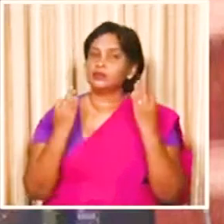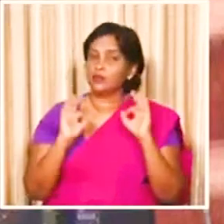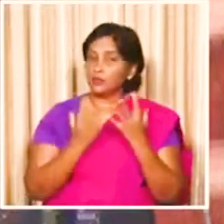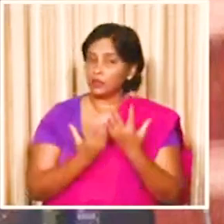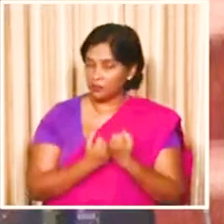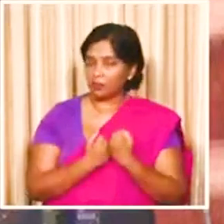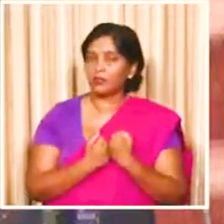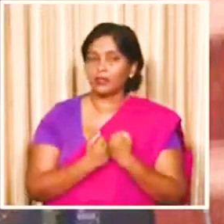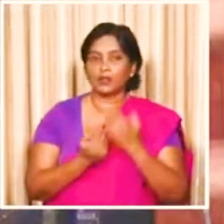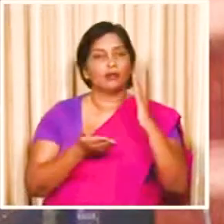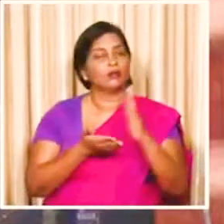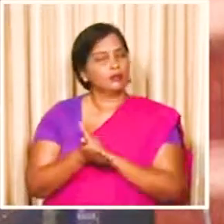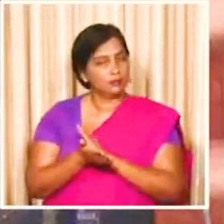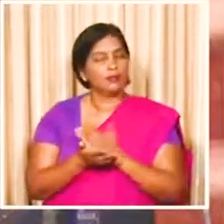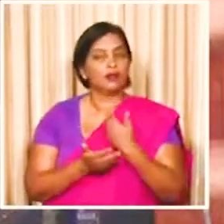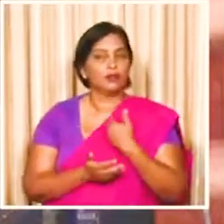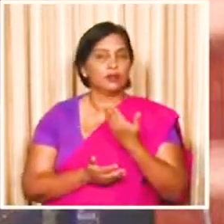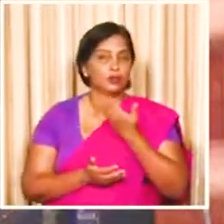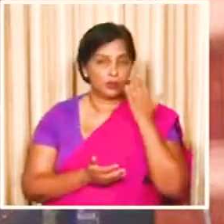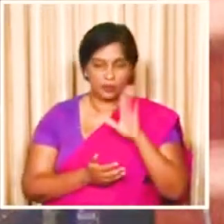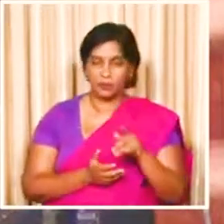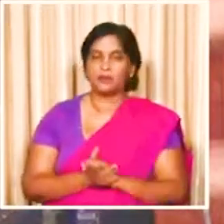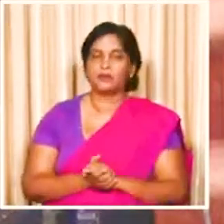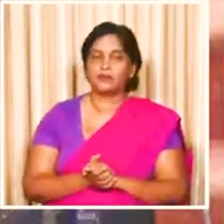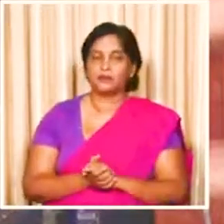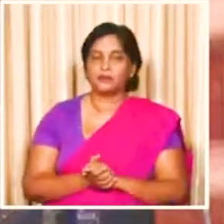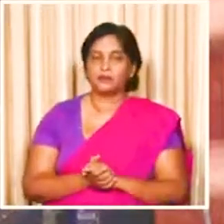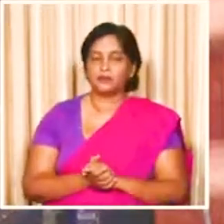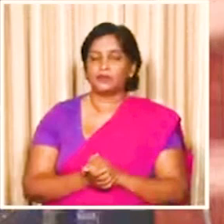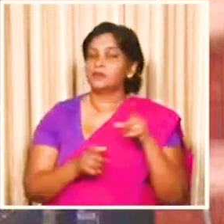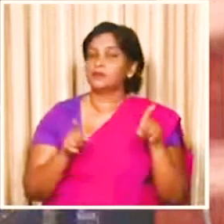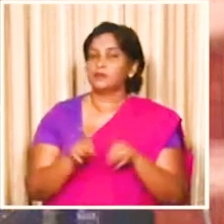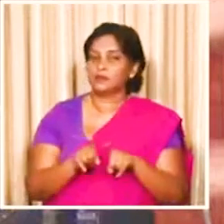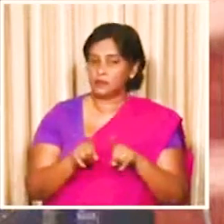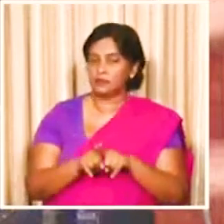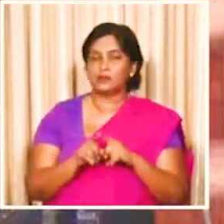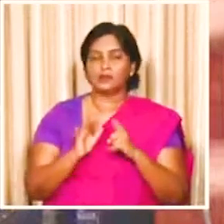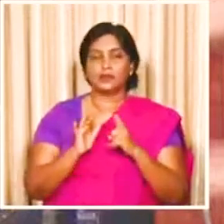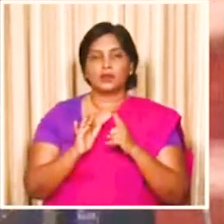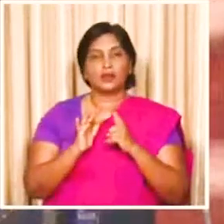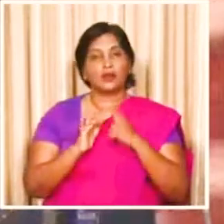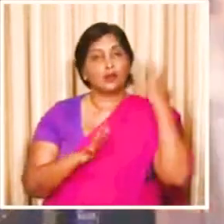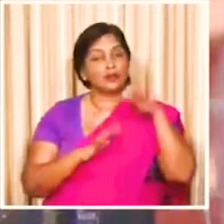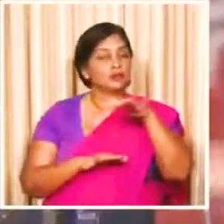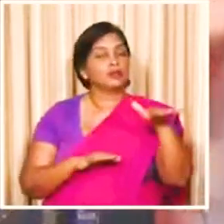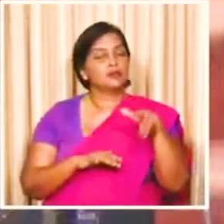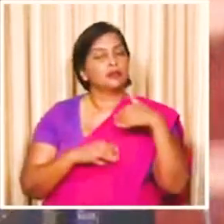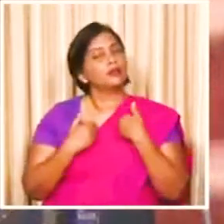உலக நாடுகளிடம் எங்களுடைய மக்களை நம்பிக்கையாக நீங்கள் நம்பிக்கை வைத்து